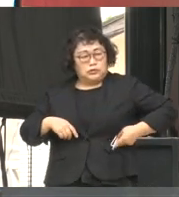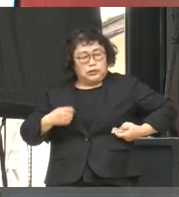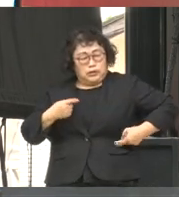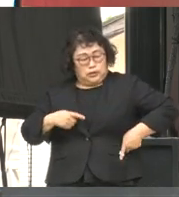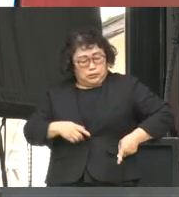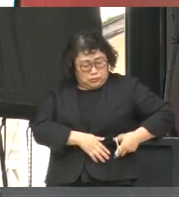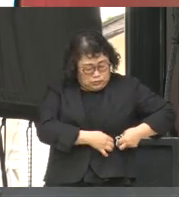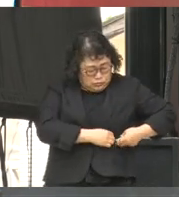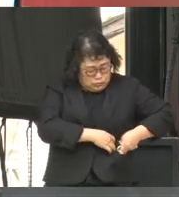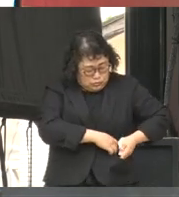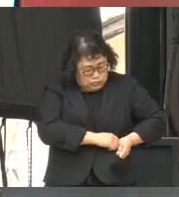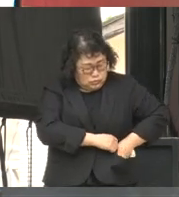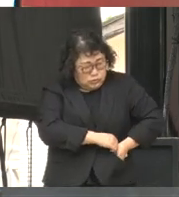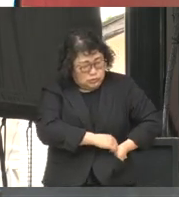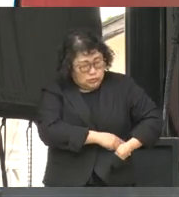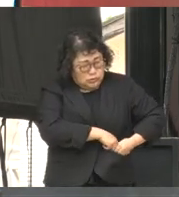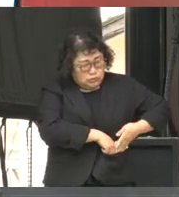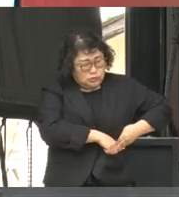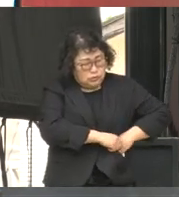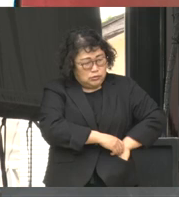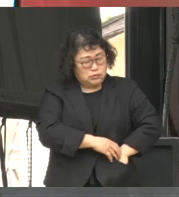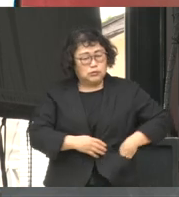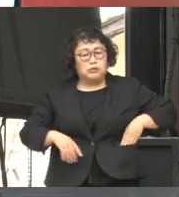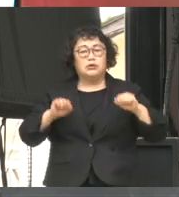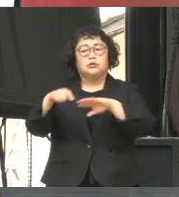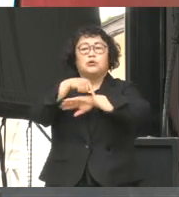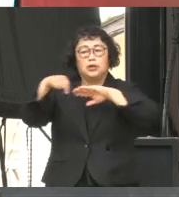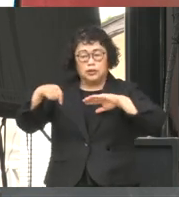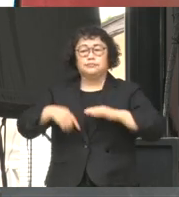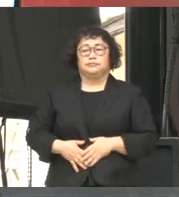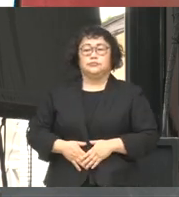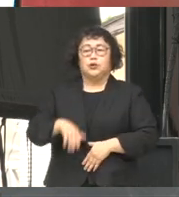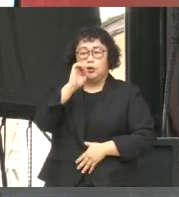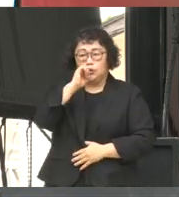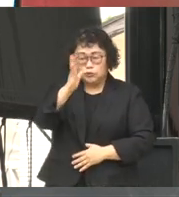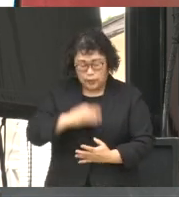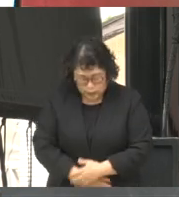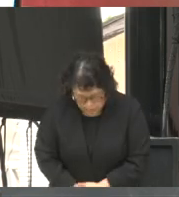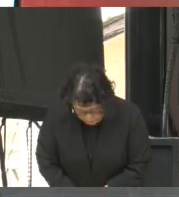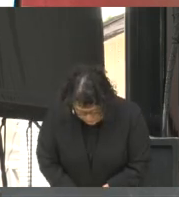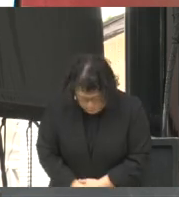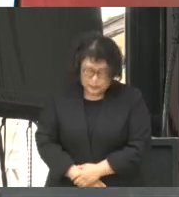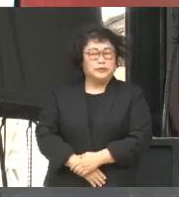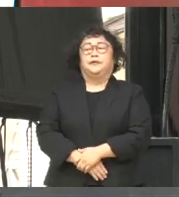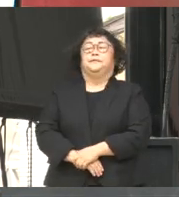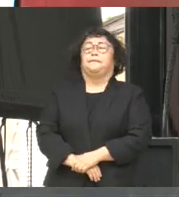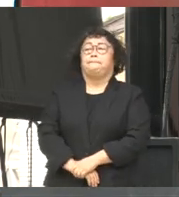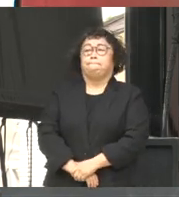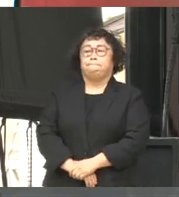で無観客で実施させていただきます。どうぞよろしくお願いいたします。